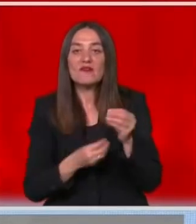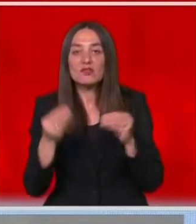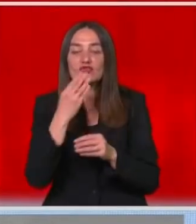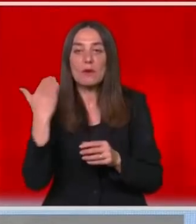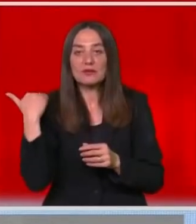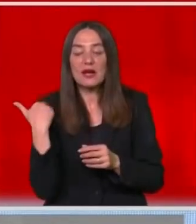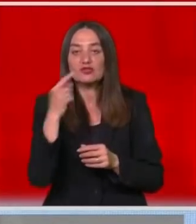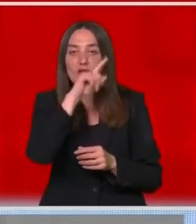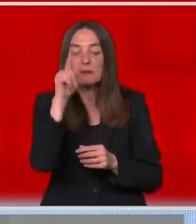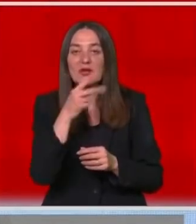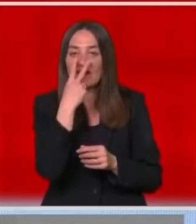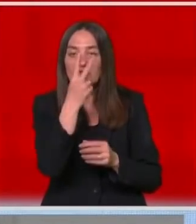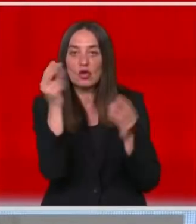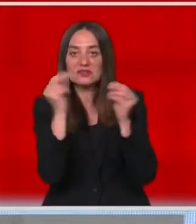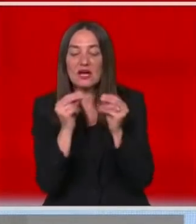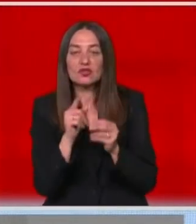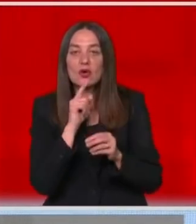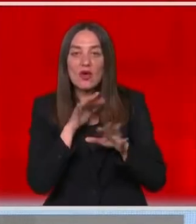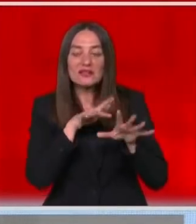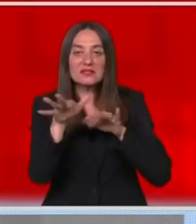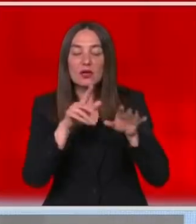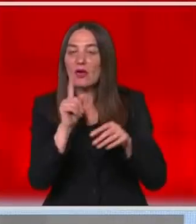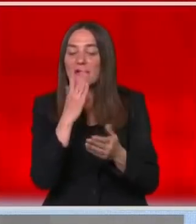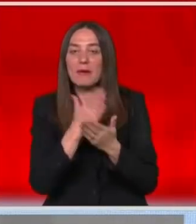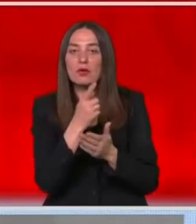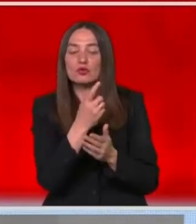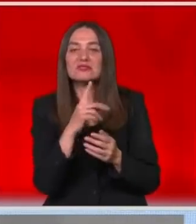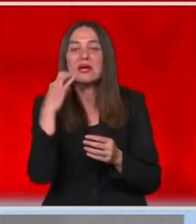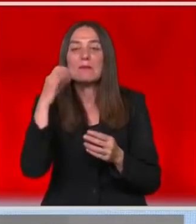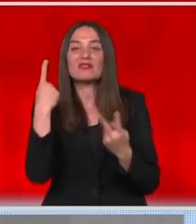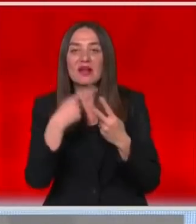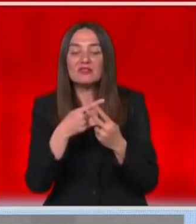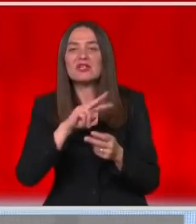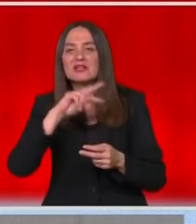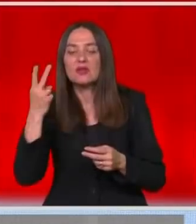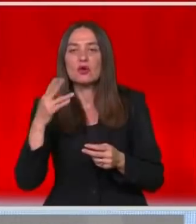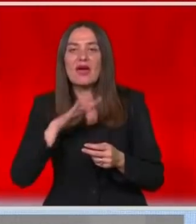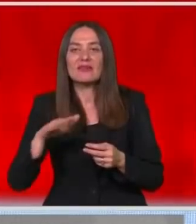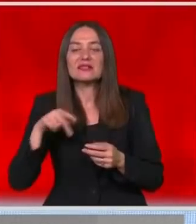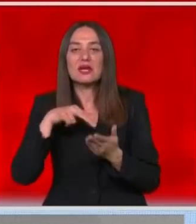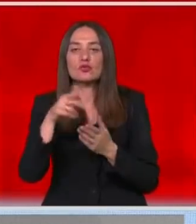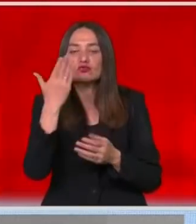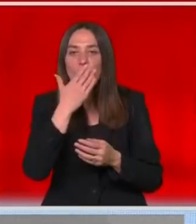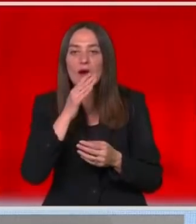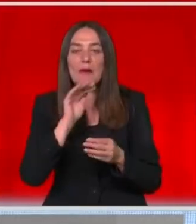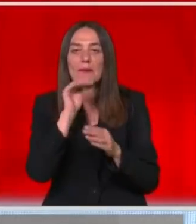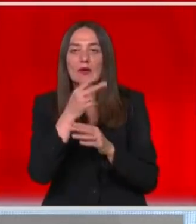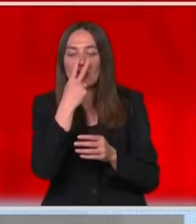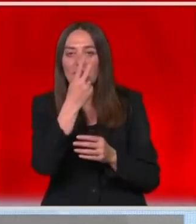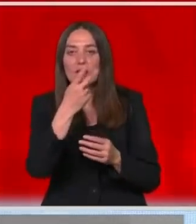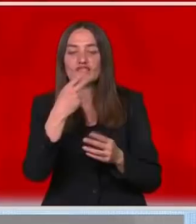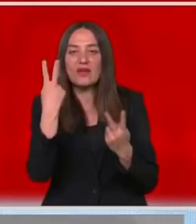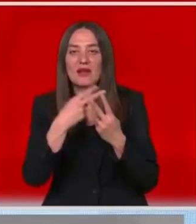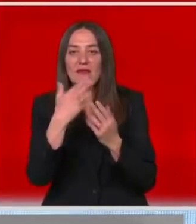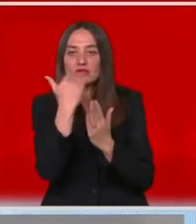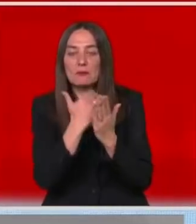opterećene po pitanju video sadržaja koji cirkulišu. Ne bi tu samo ubrojao televiziju, nego i sve druge. Naprimjer, deca idu u školu gledajući preko